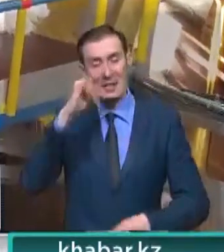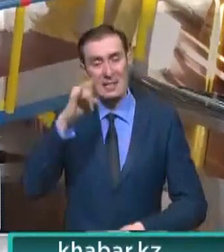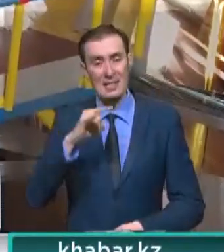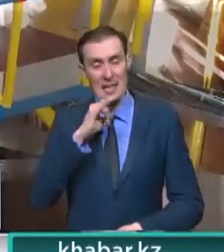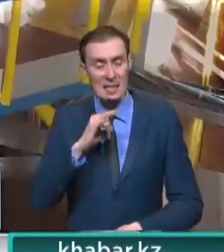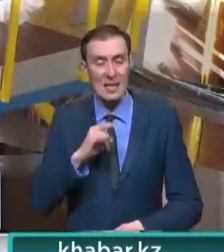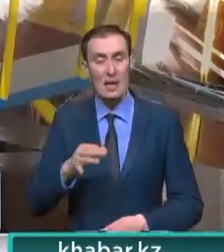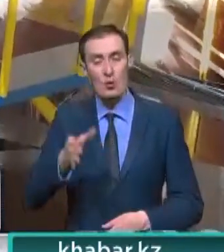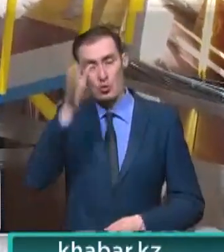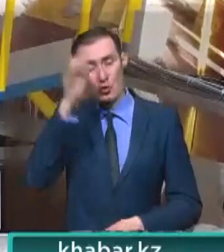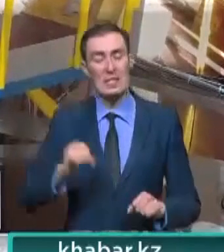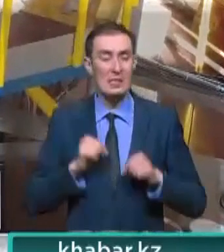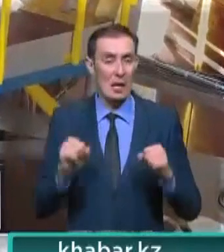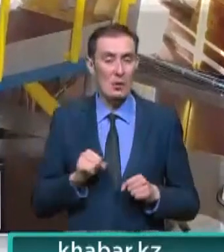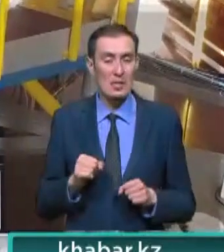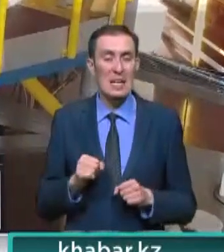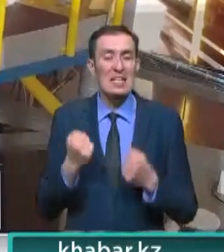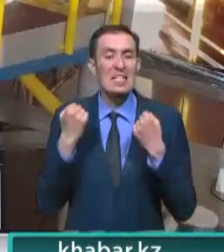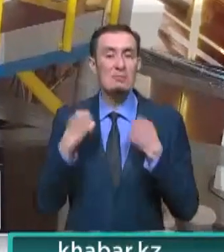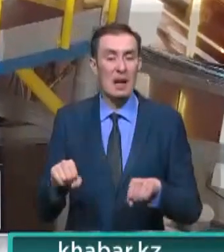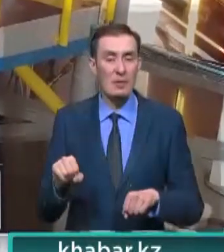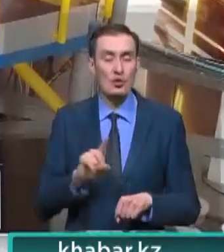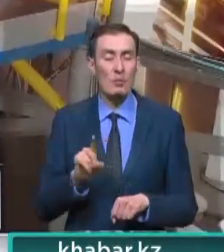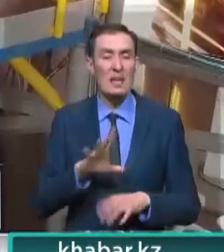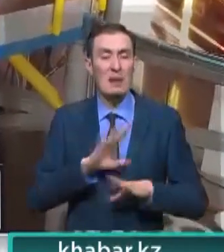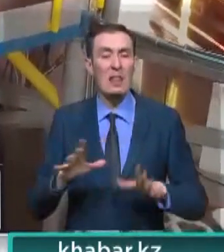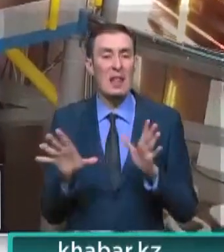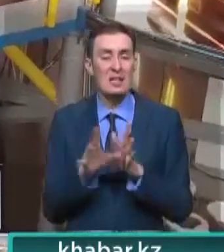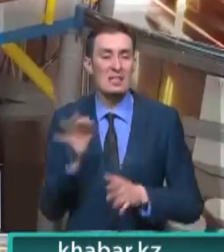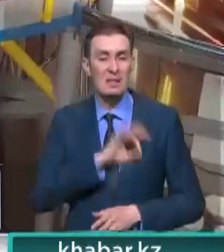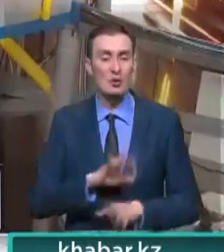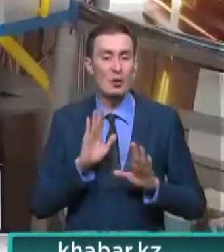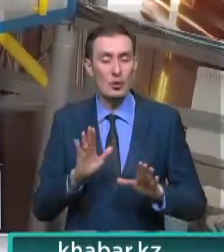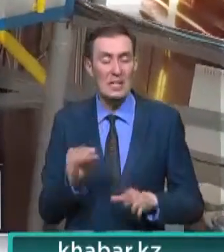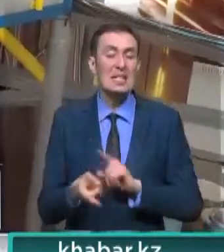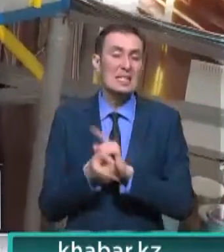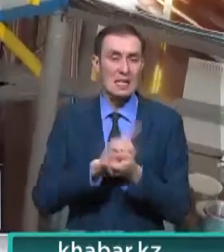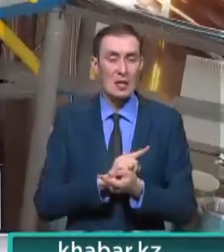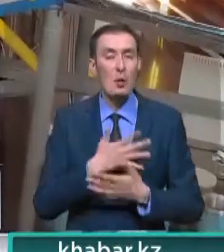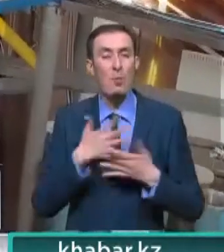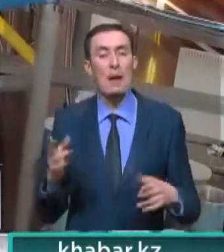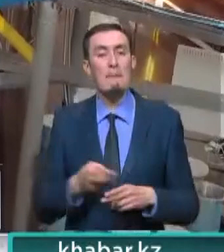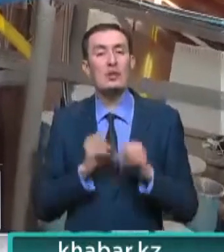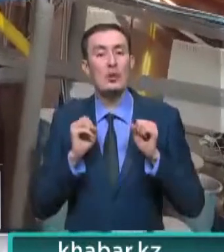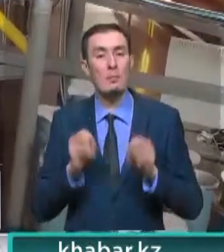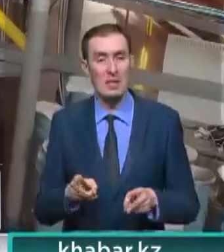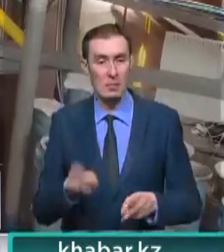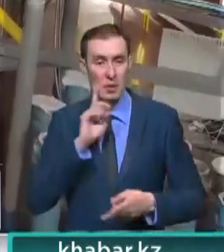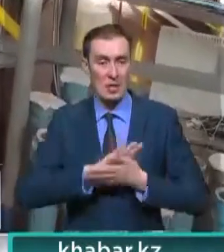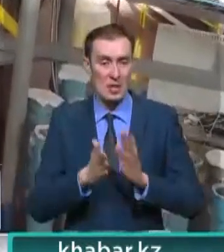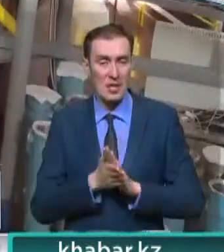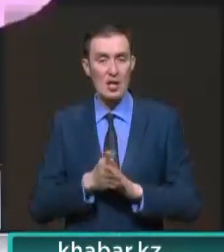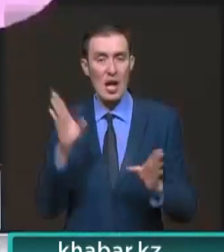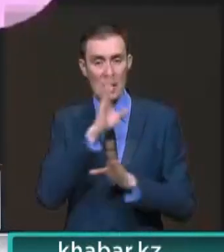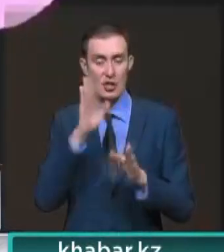казахстанские ядерщики и пытаются избавить мир от энергетической зависимости и заодно сделать его более безопасным и